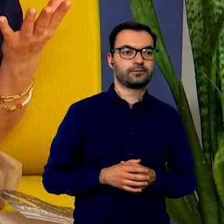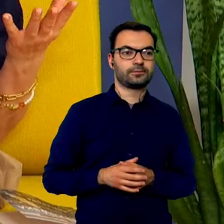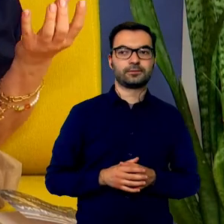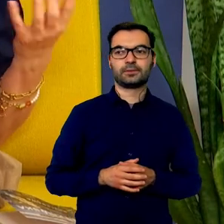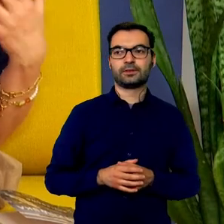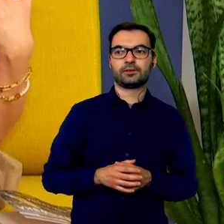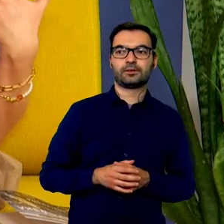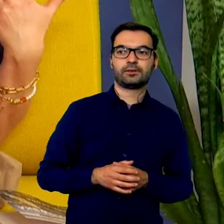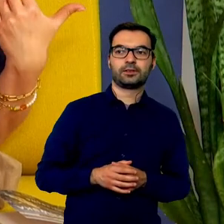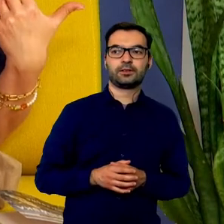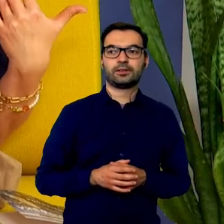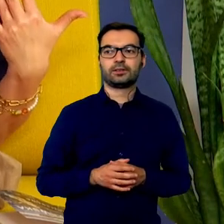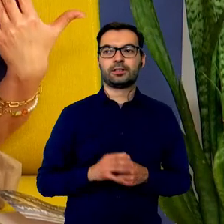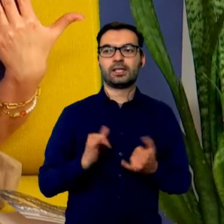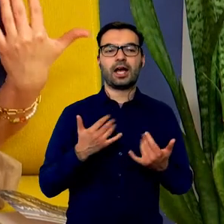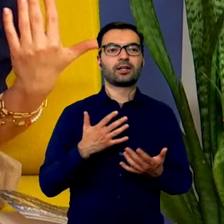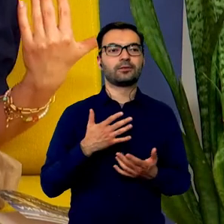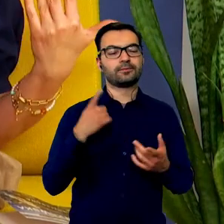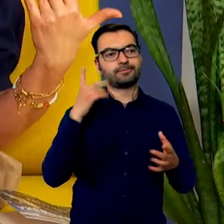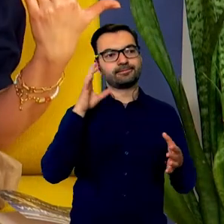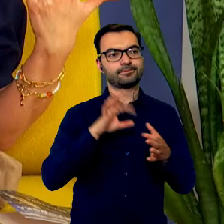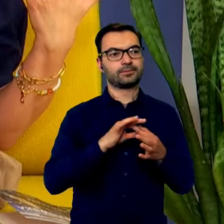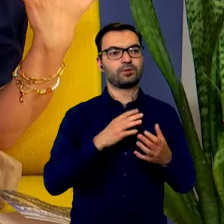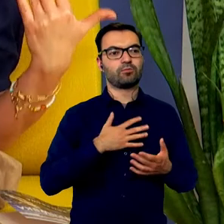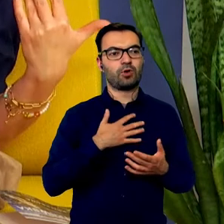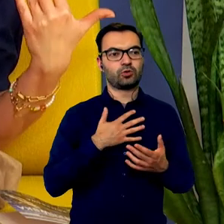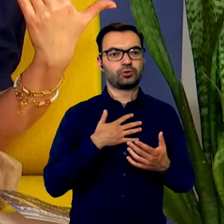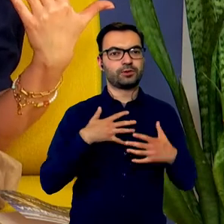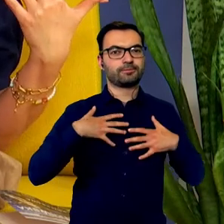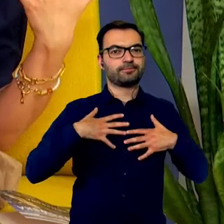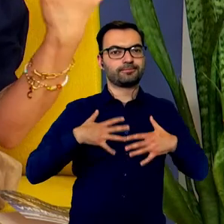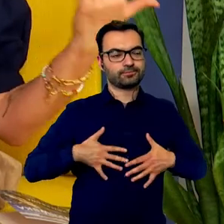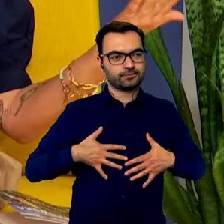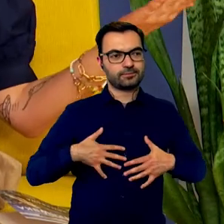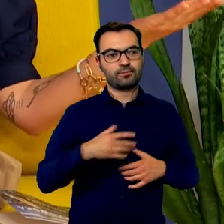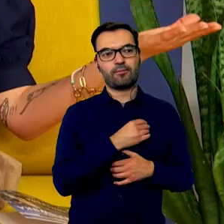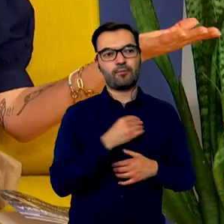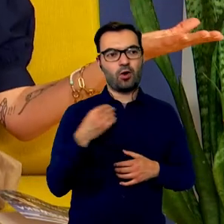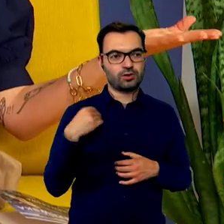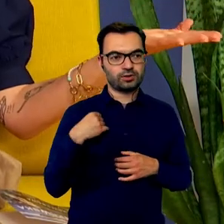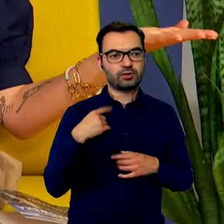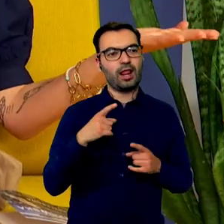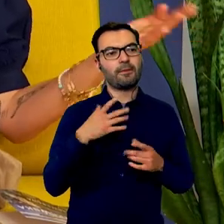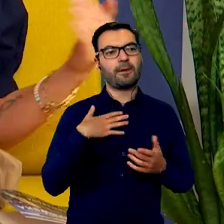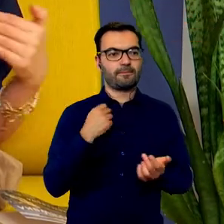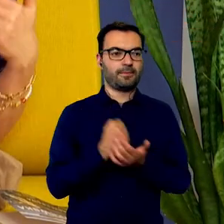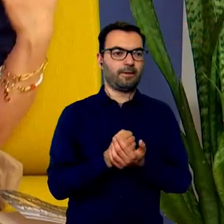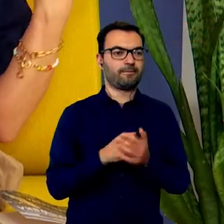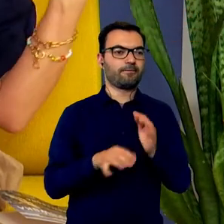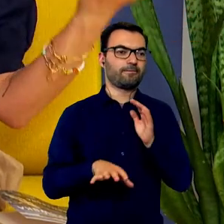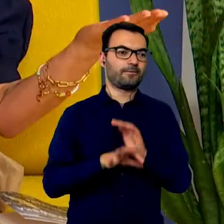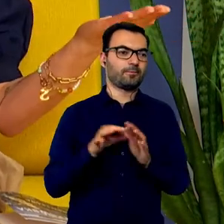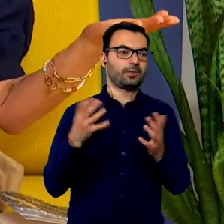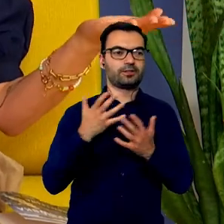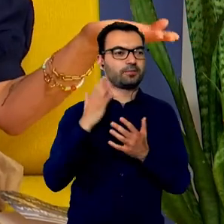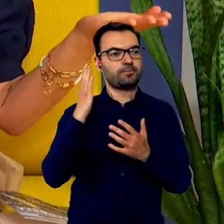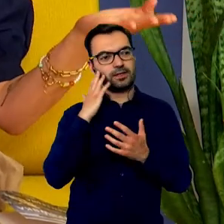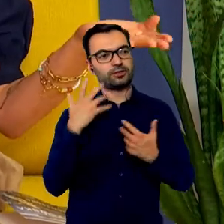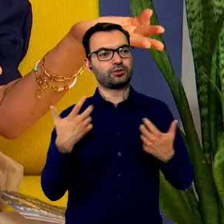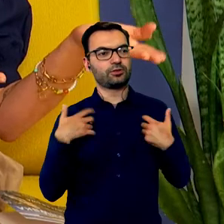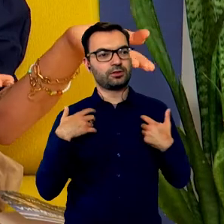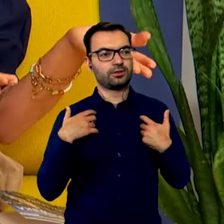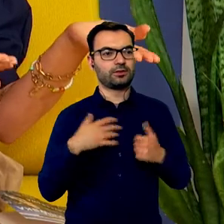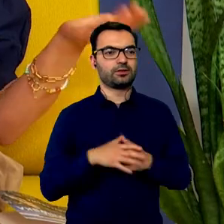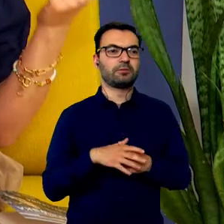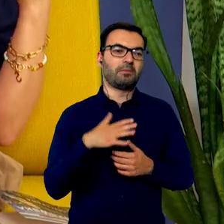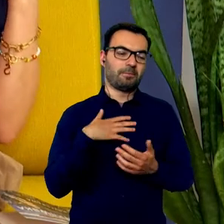w tym kontekście sytuować poczucie właśnie takiej polskości, która ma prawo wybierać sobie miejsca, ma prawo być równie